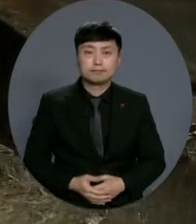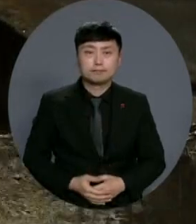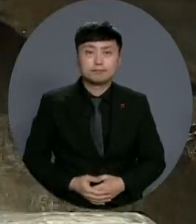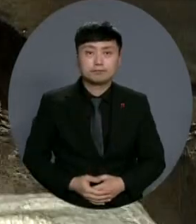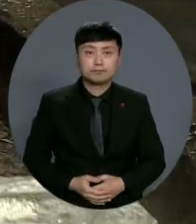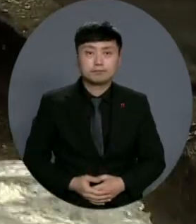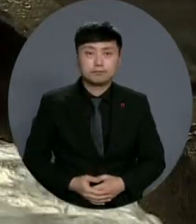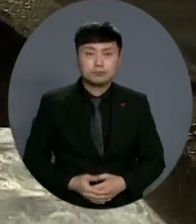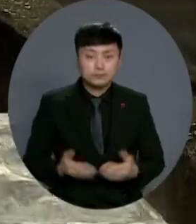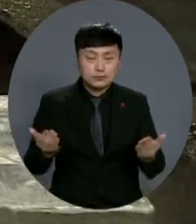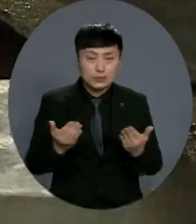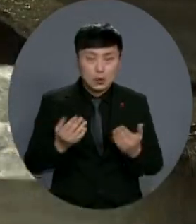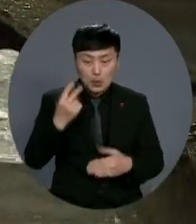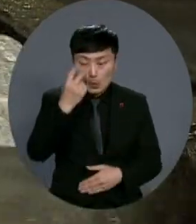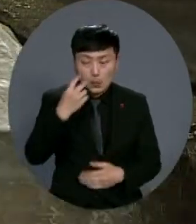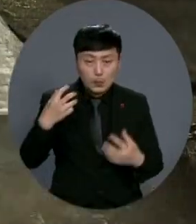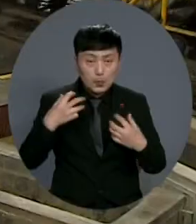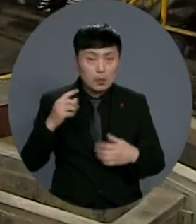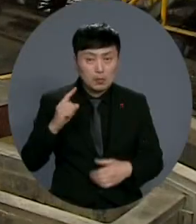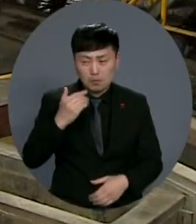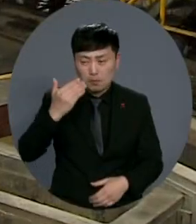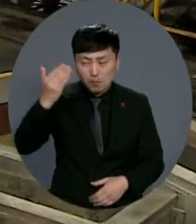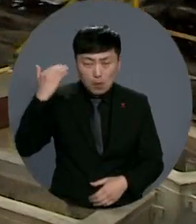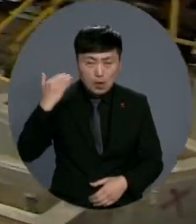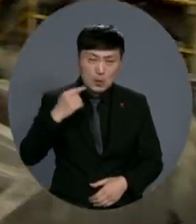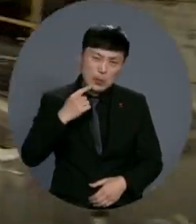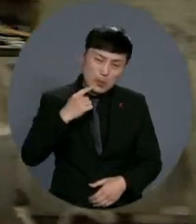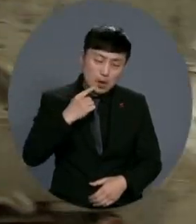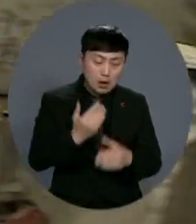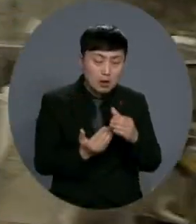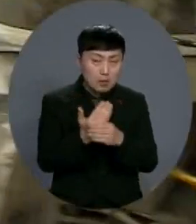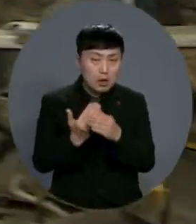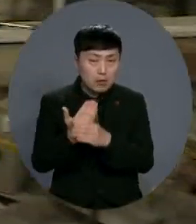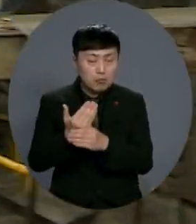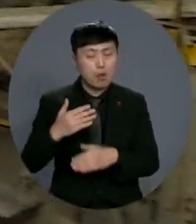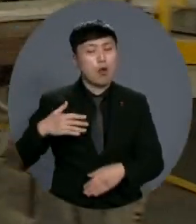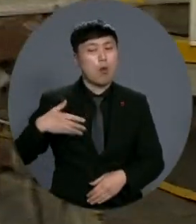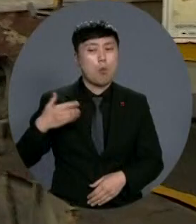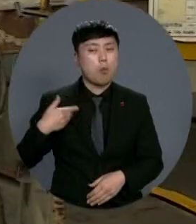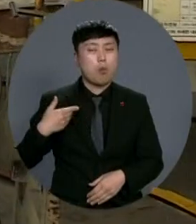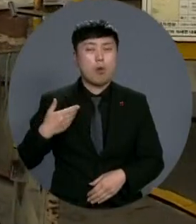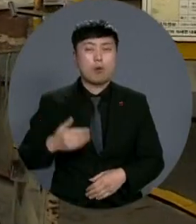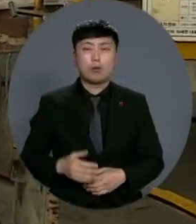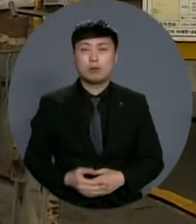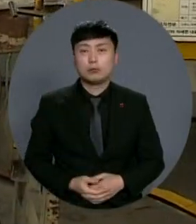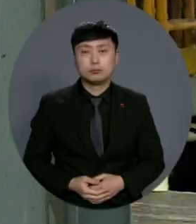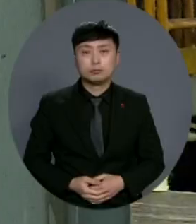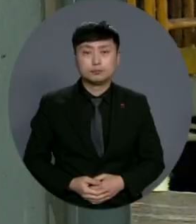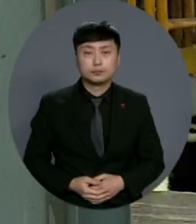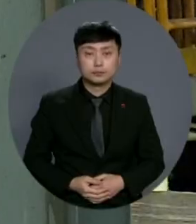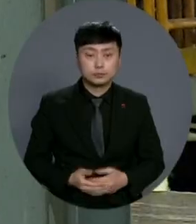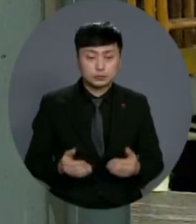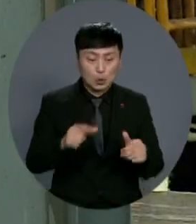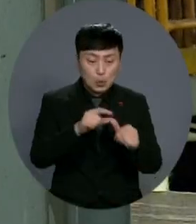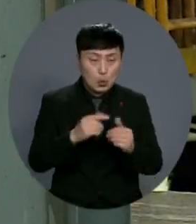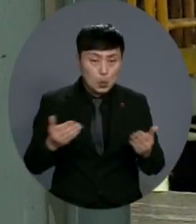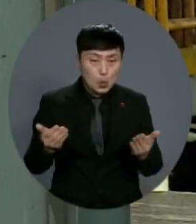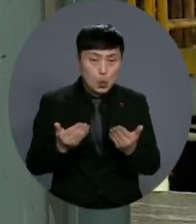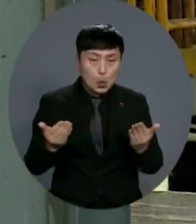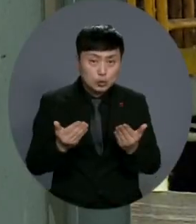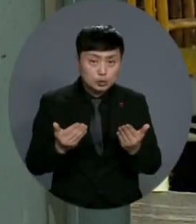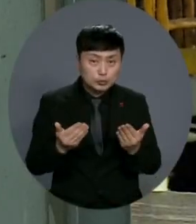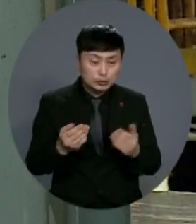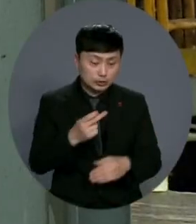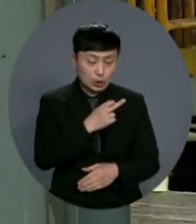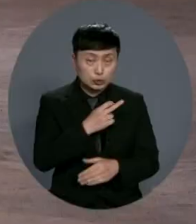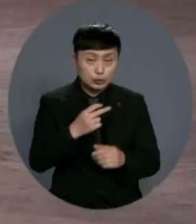하지만 근로감독 당국은 과거에 이 같은 아르신 중독 환자 발생을 모르고 있었습니다. 고용노동부 영주시청